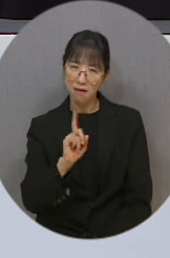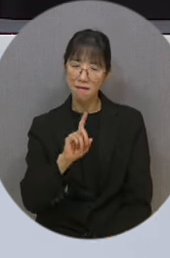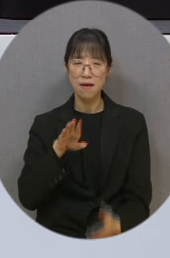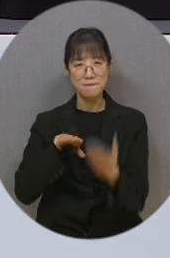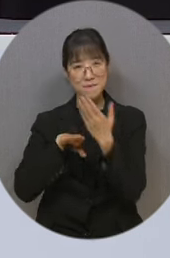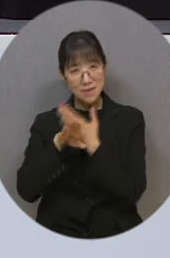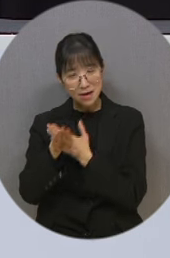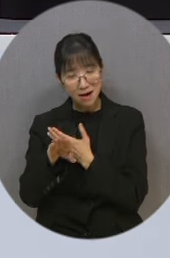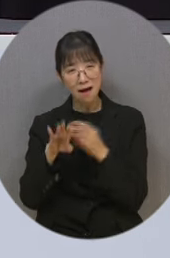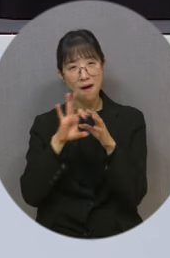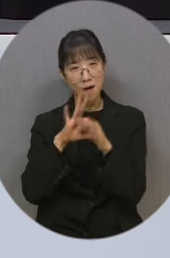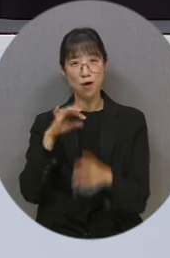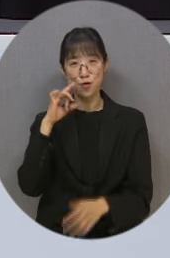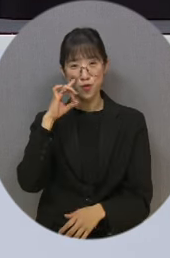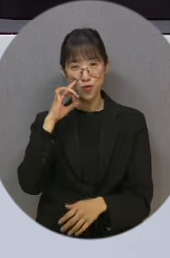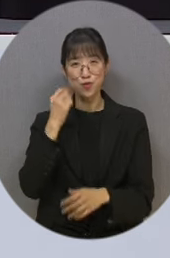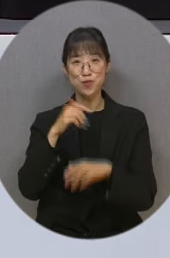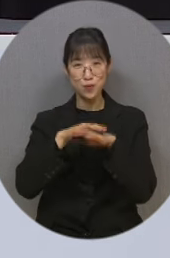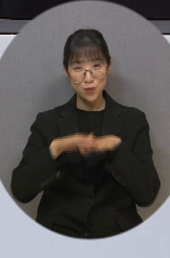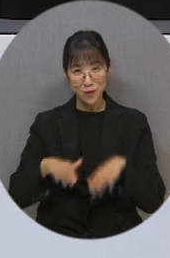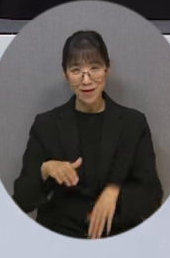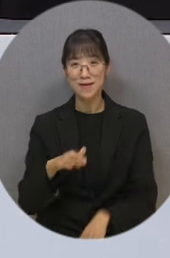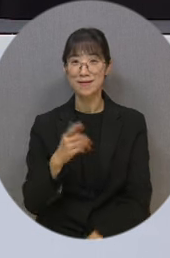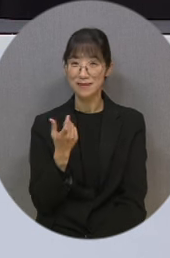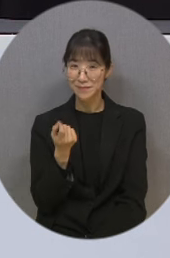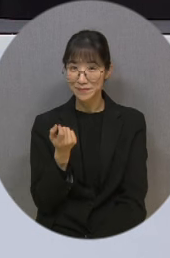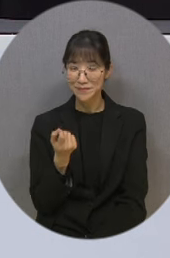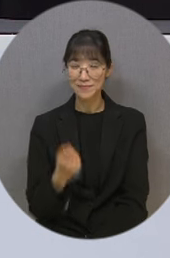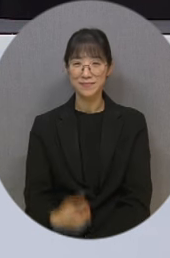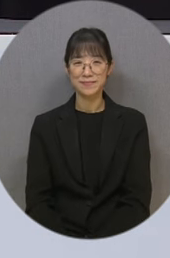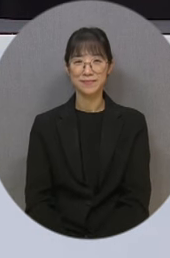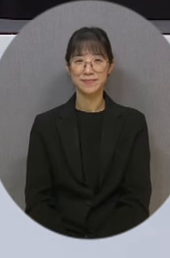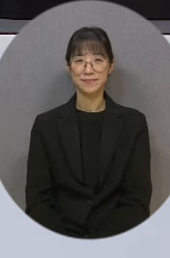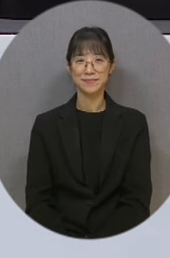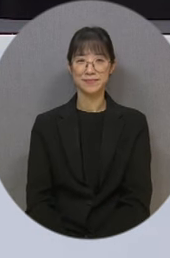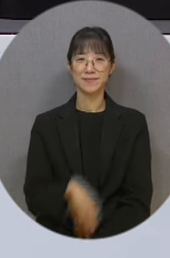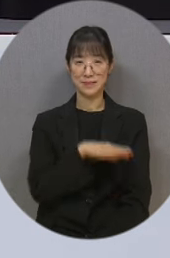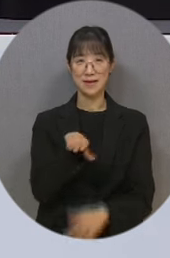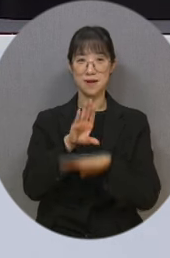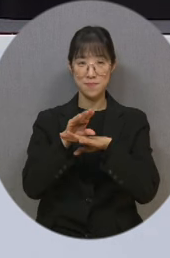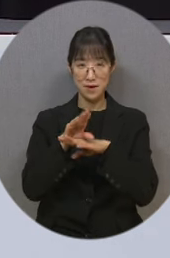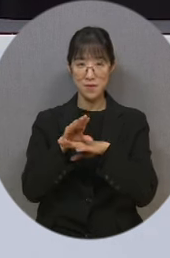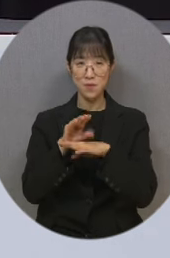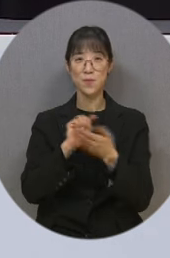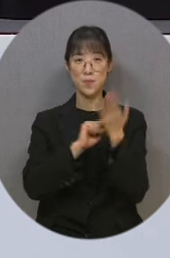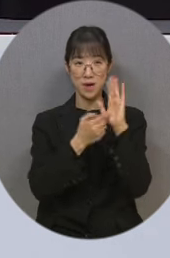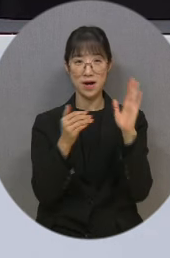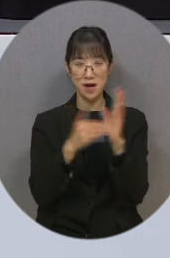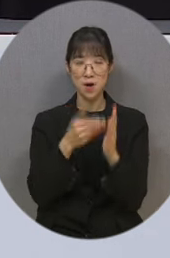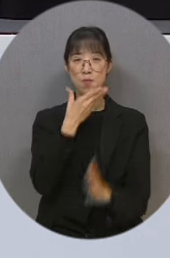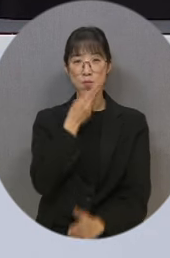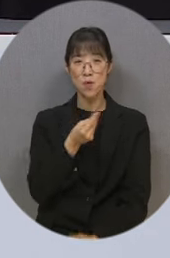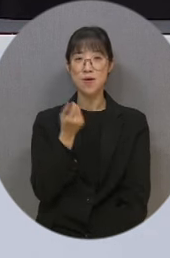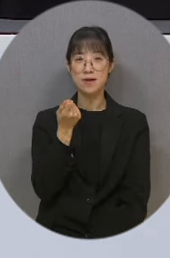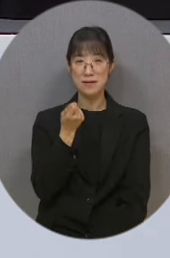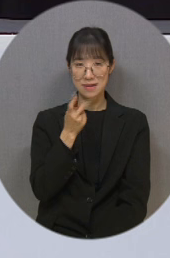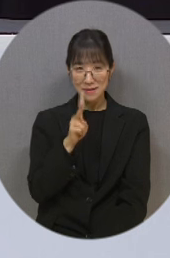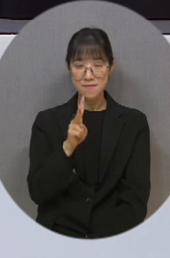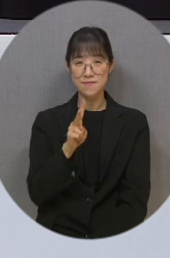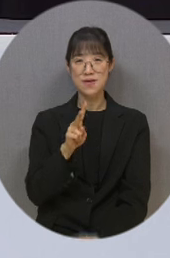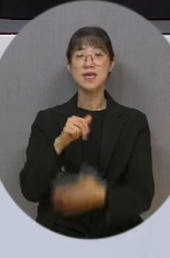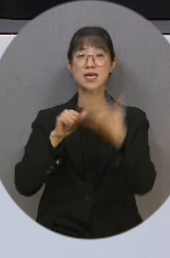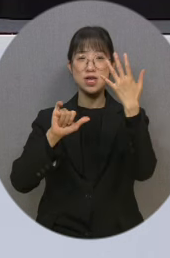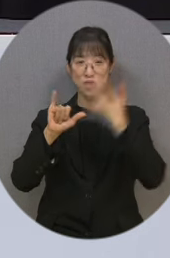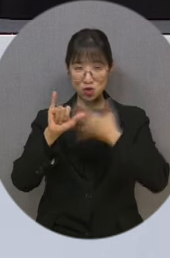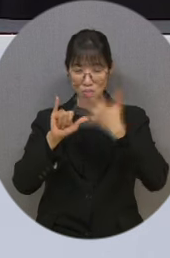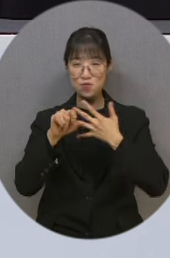미래에 대해 궁금증이 좀 해소되었을 궁금합니다 저희 방송이 나가고 나서 복지 t 유튜브에서도